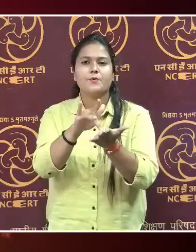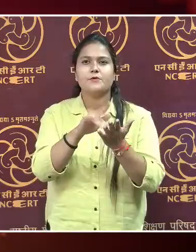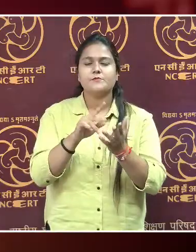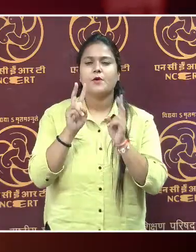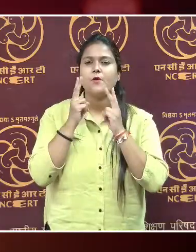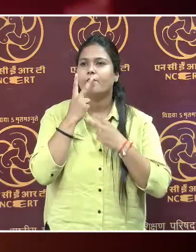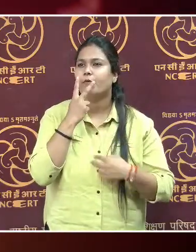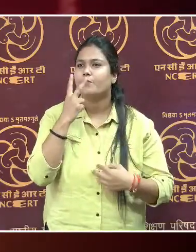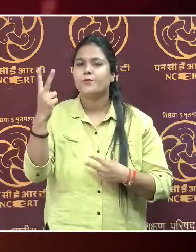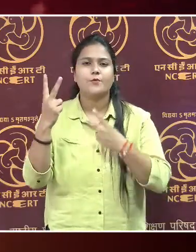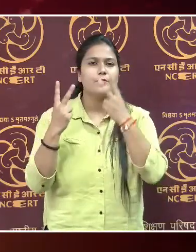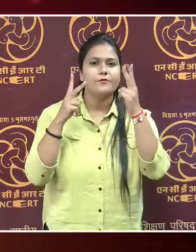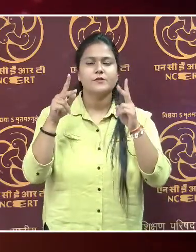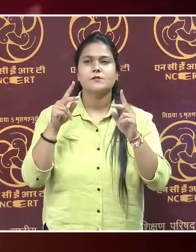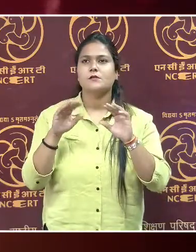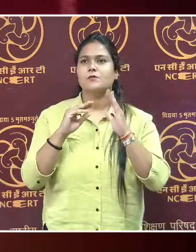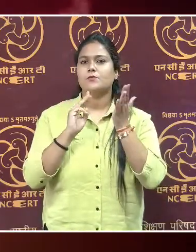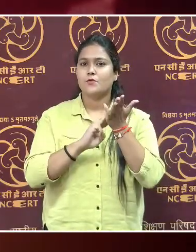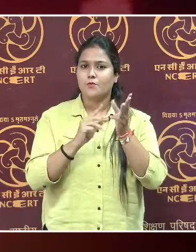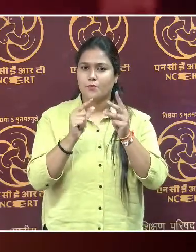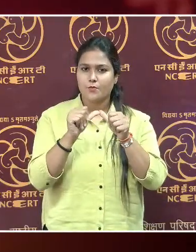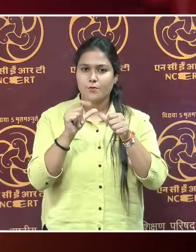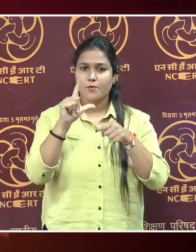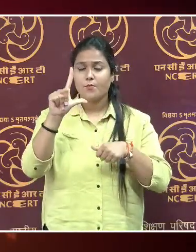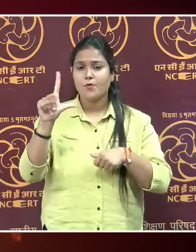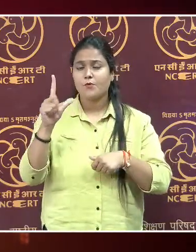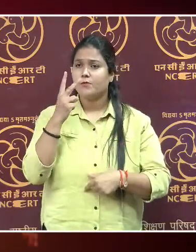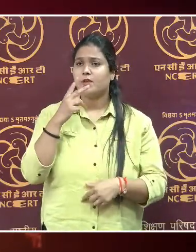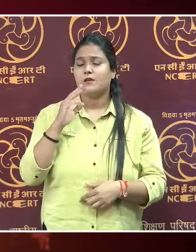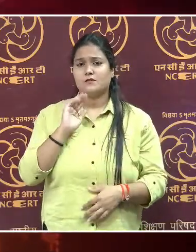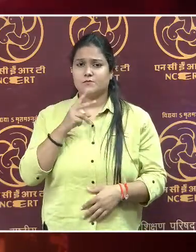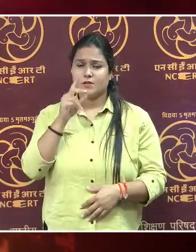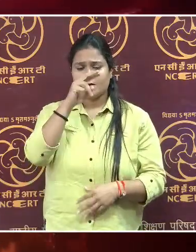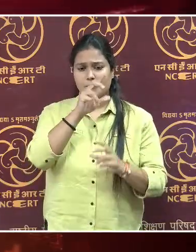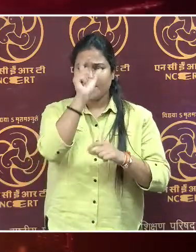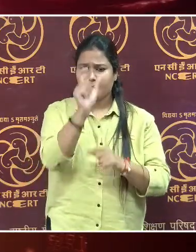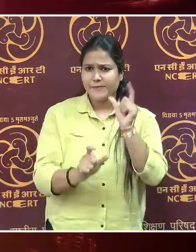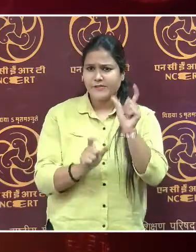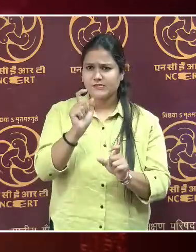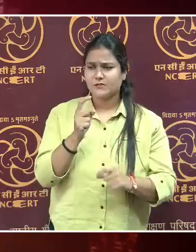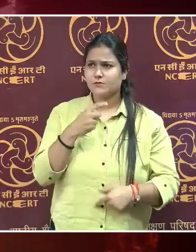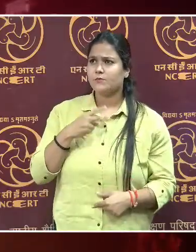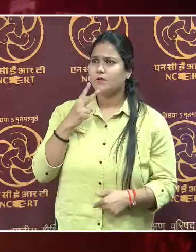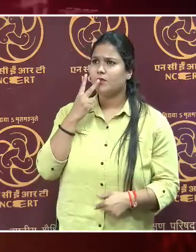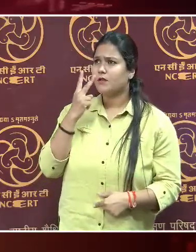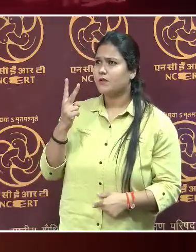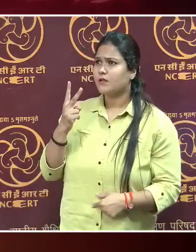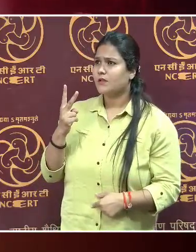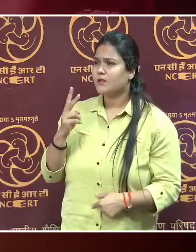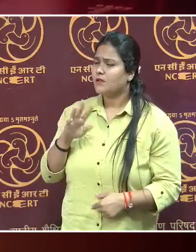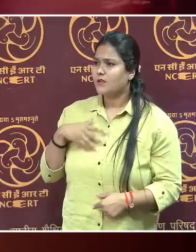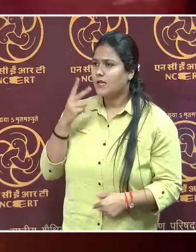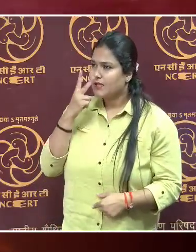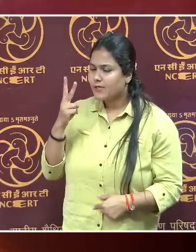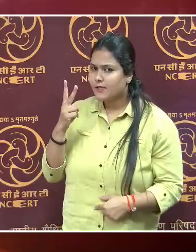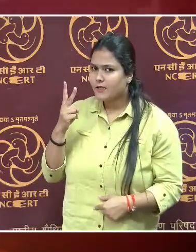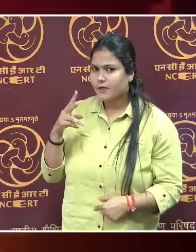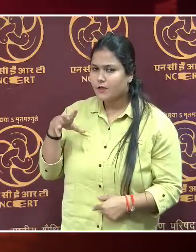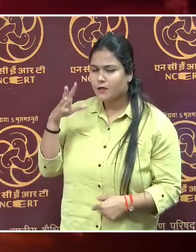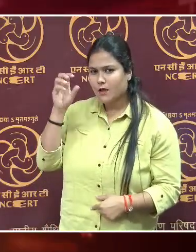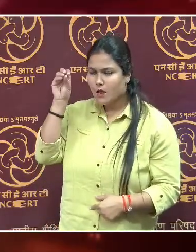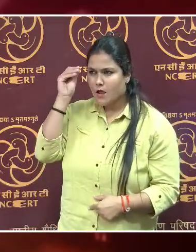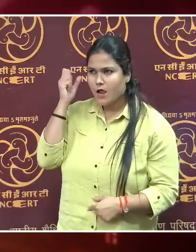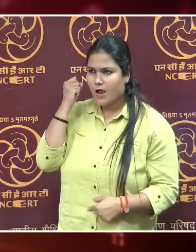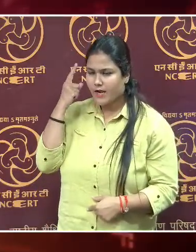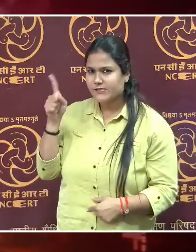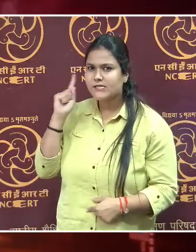मॉल में, तो आप देख करके उसे नहीं पहचान सकते अनलेस उस व्यक्ति ने हियरिंग मशीन लगा रखी हो या